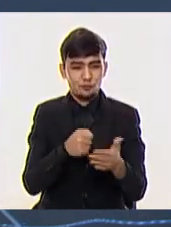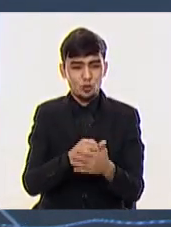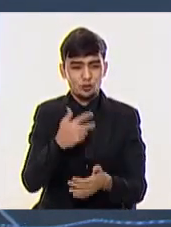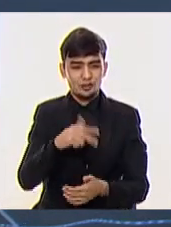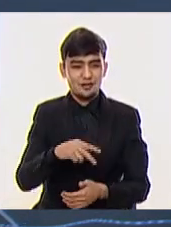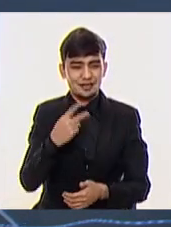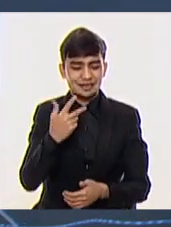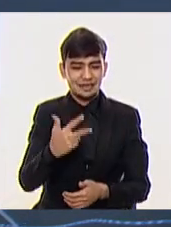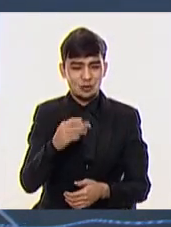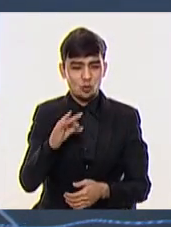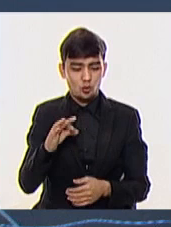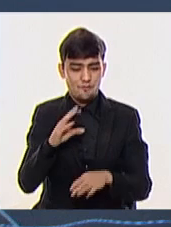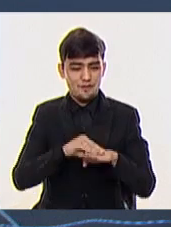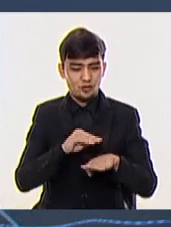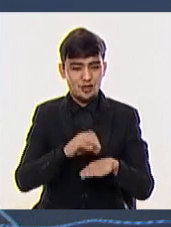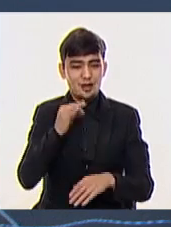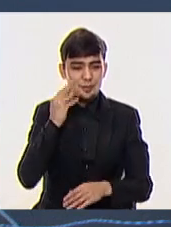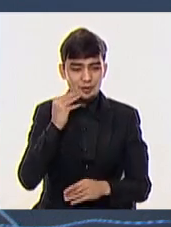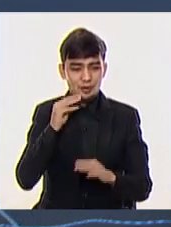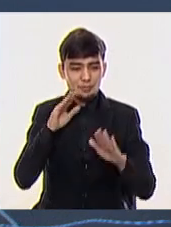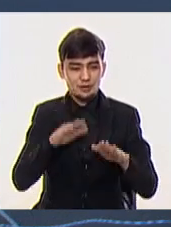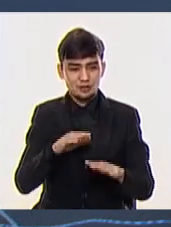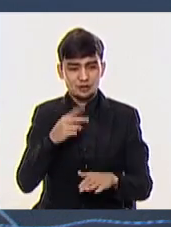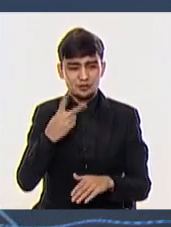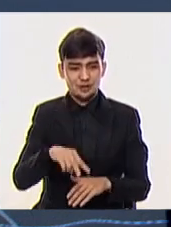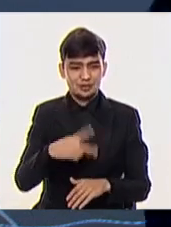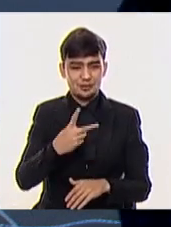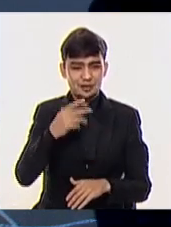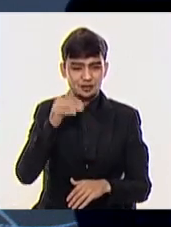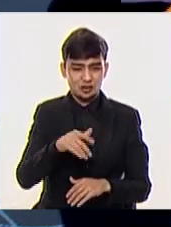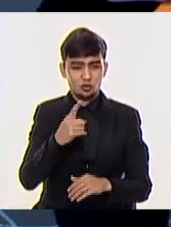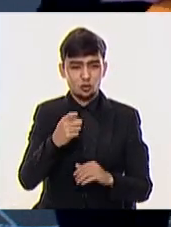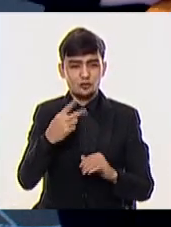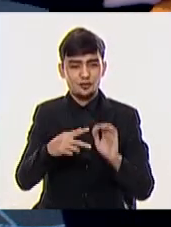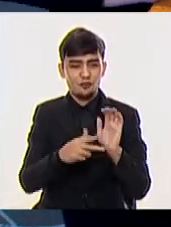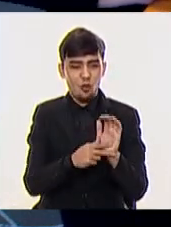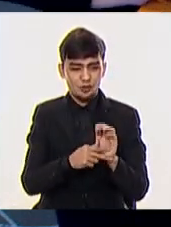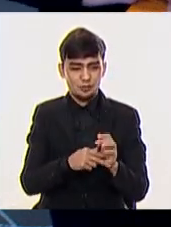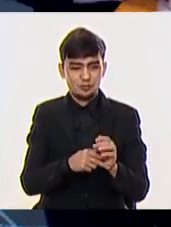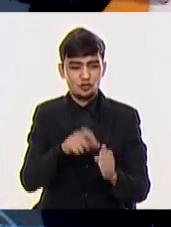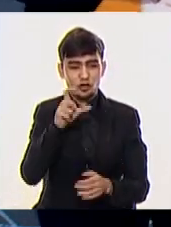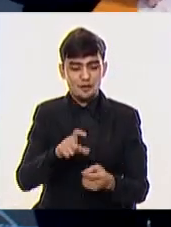23 часов вечера. В Алматы зафиксировали 22